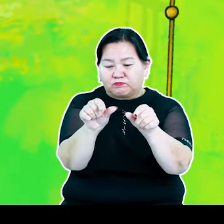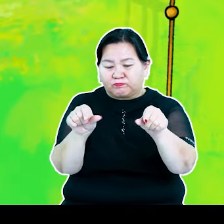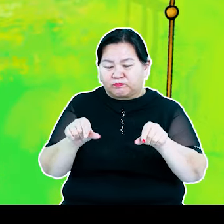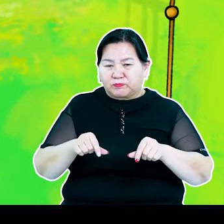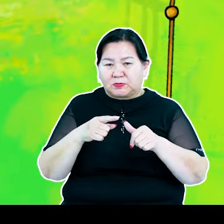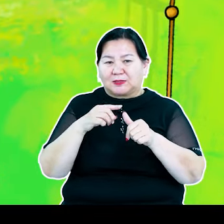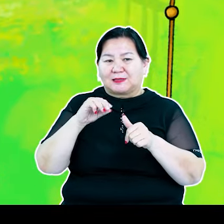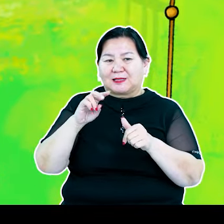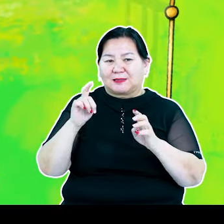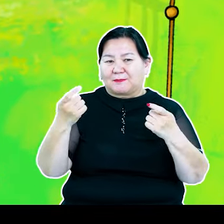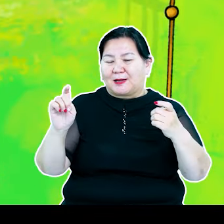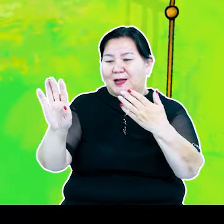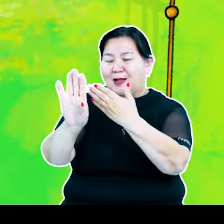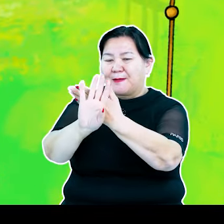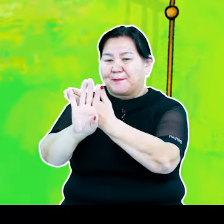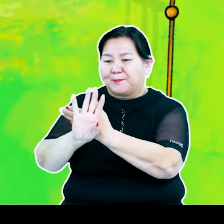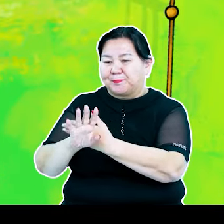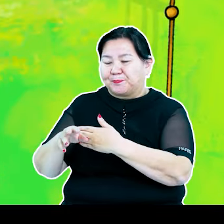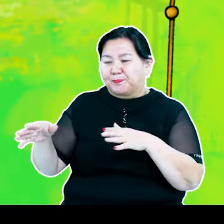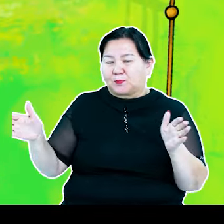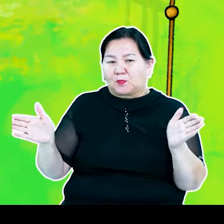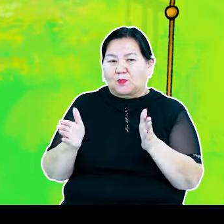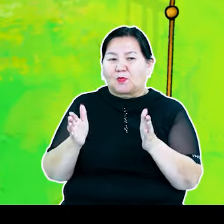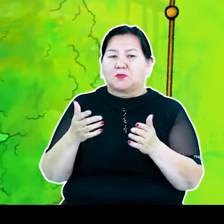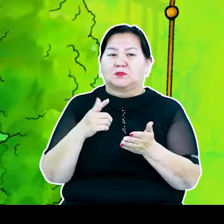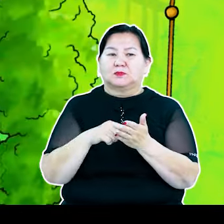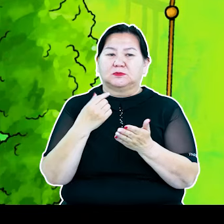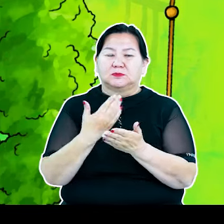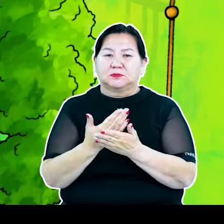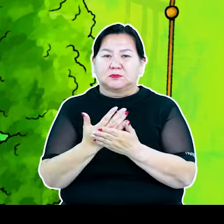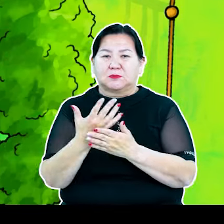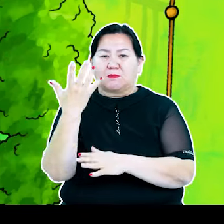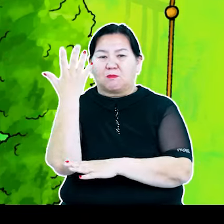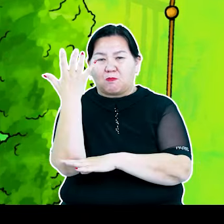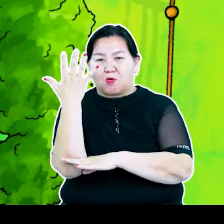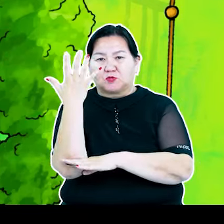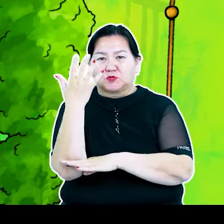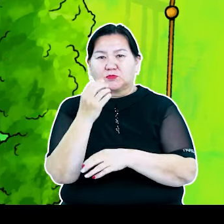тулгуурлан эрэг дагуу хамгаалалт хийж ойжуулах хэрэгтэй байдаг бөгөөд